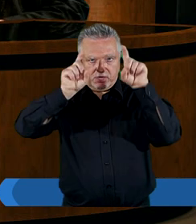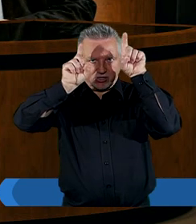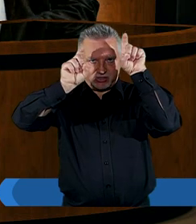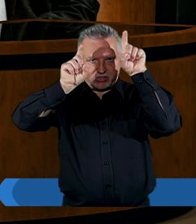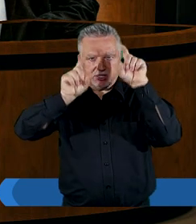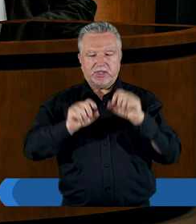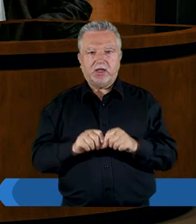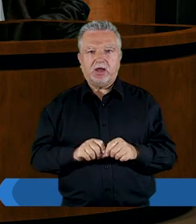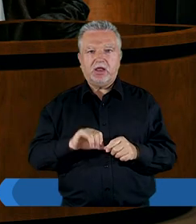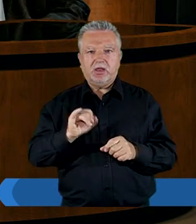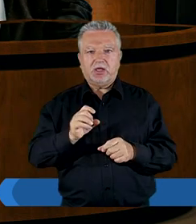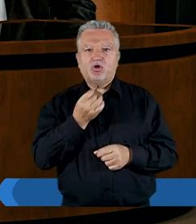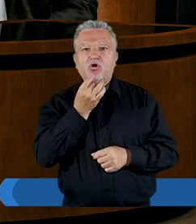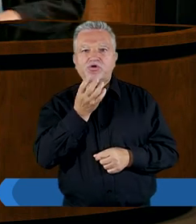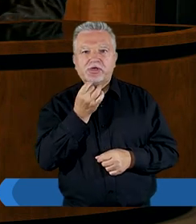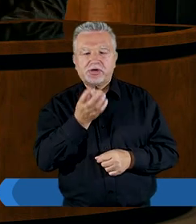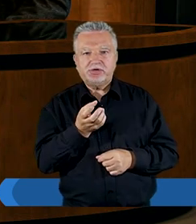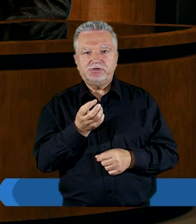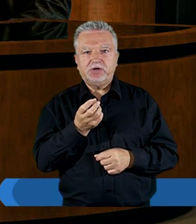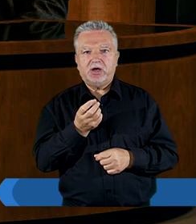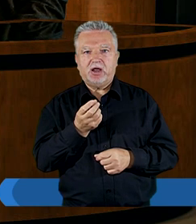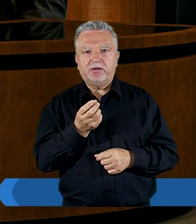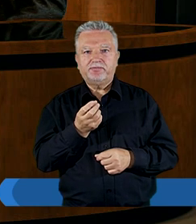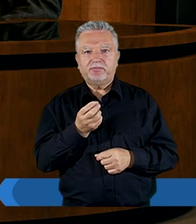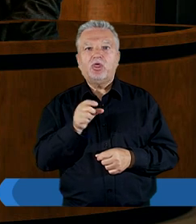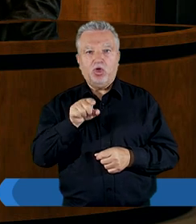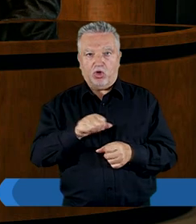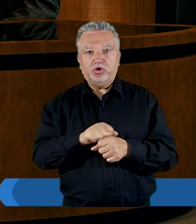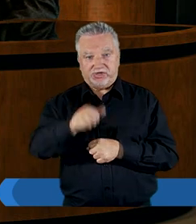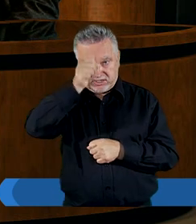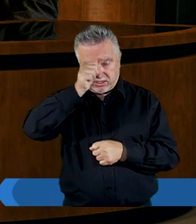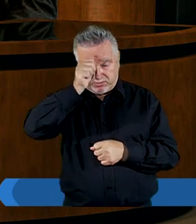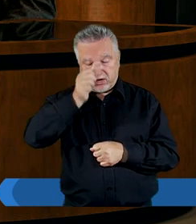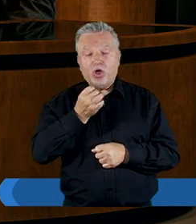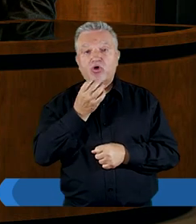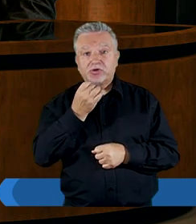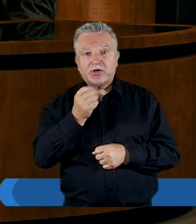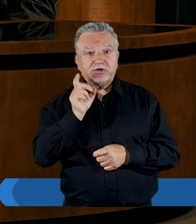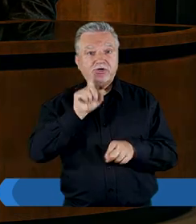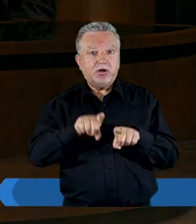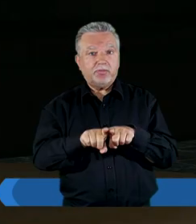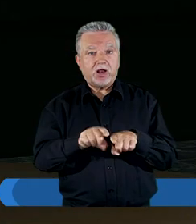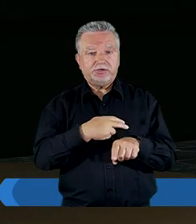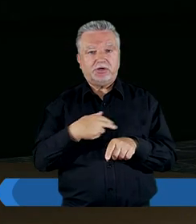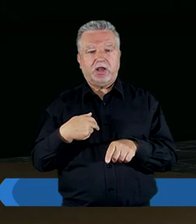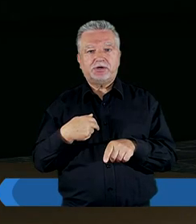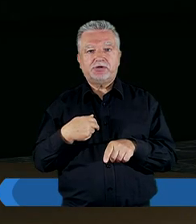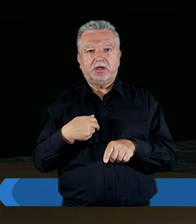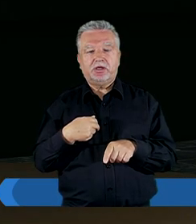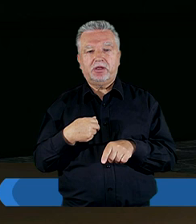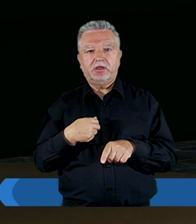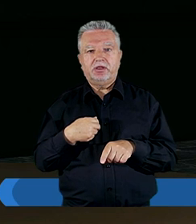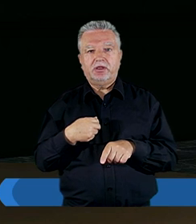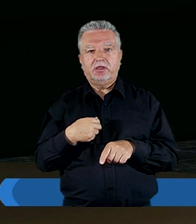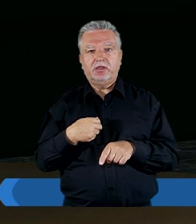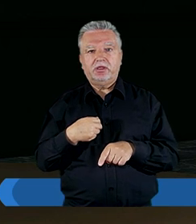szatana, no przede wszystkim jako oskarżyciela. I szatan jest w innych miejscach w Biblii nazywany oskarżyciel braci. I bez względu na to,